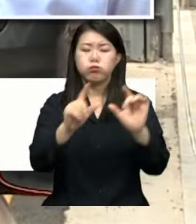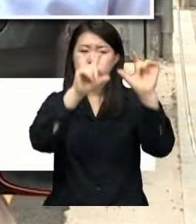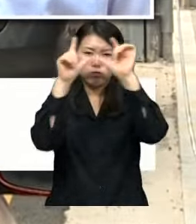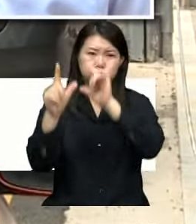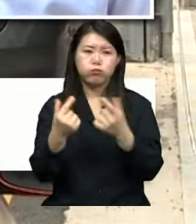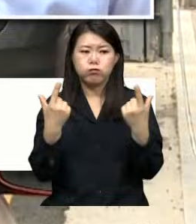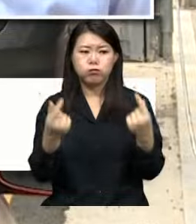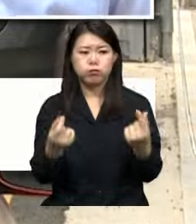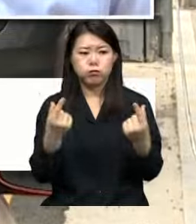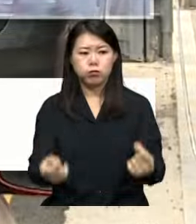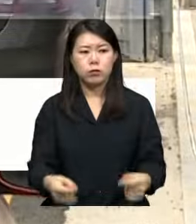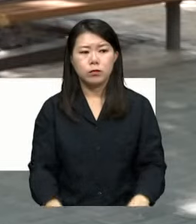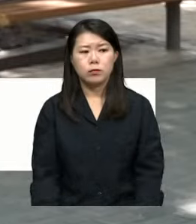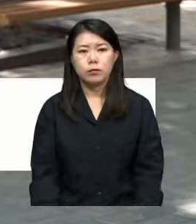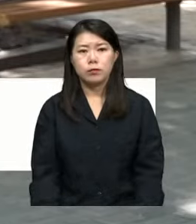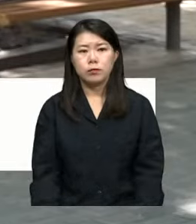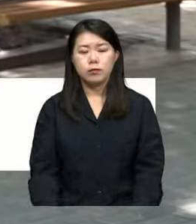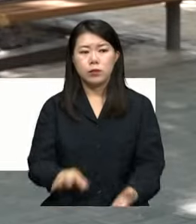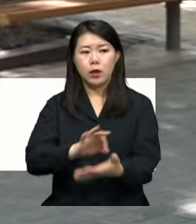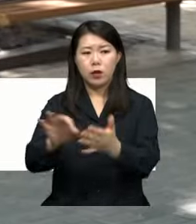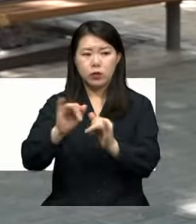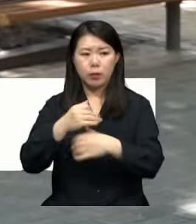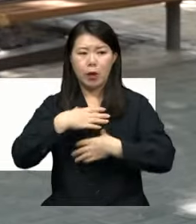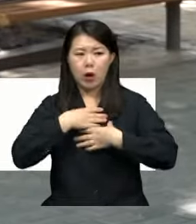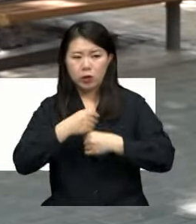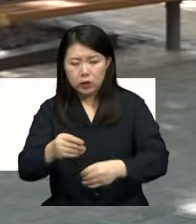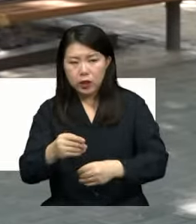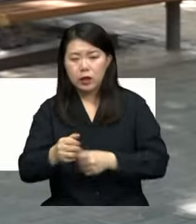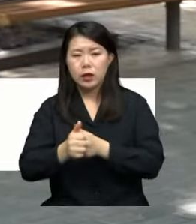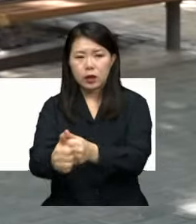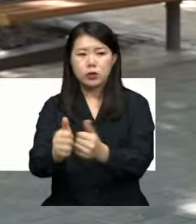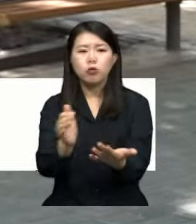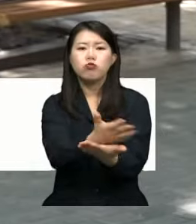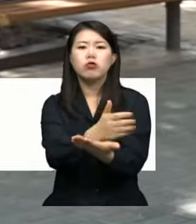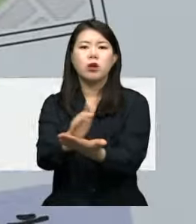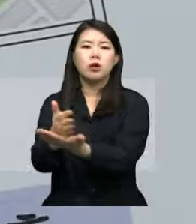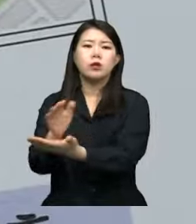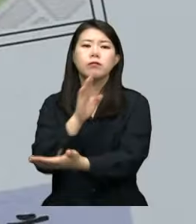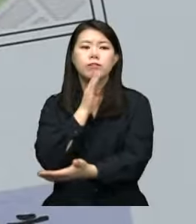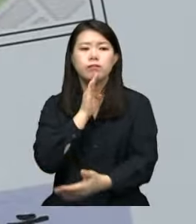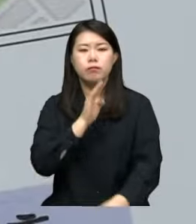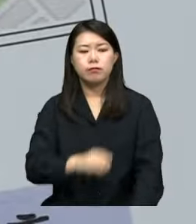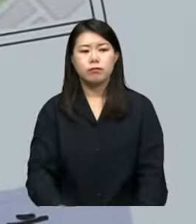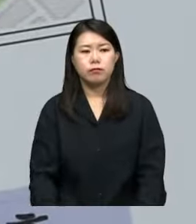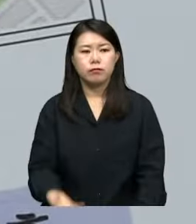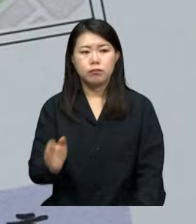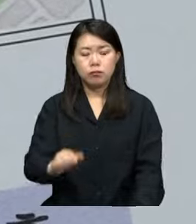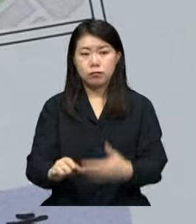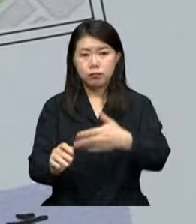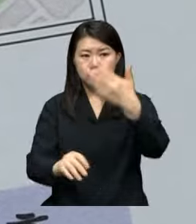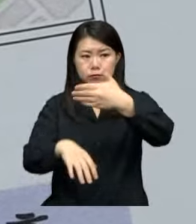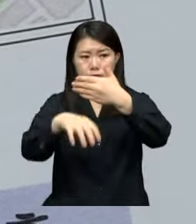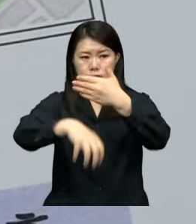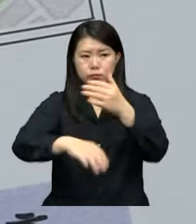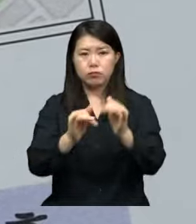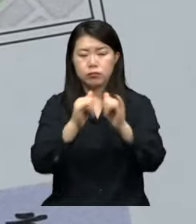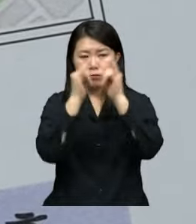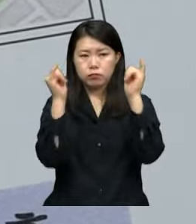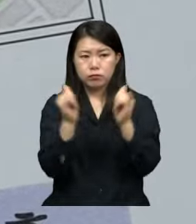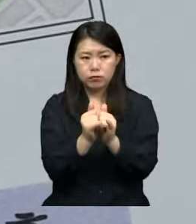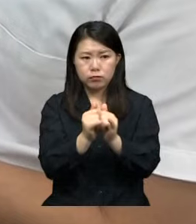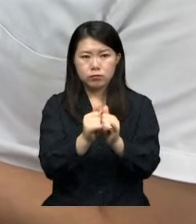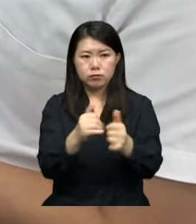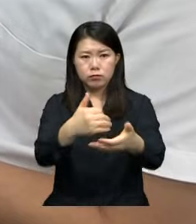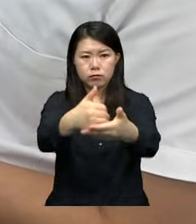일상화돼 있는 부분이고요 사용자 편의에 따라서 분산화 시키자 하지만 구로구는 시민 단체가 제한한 대안을